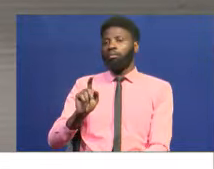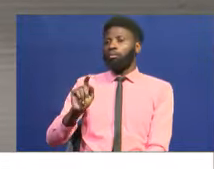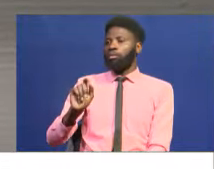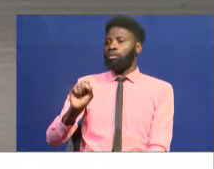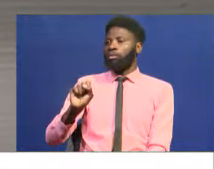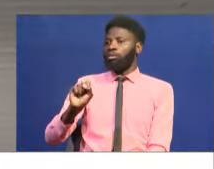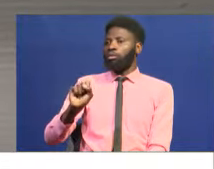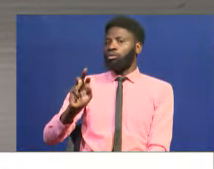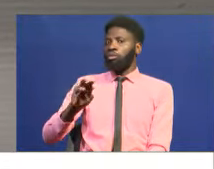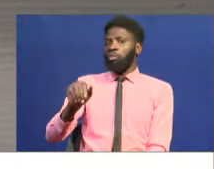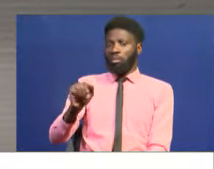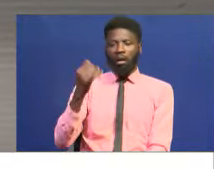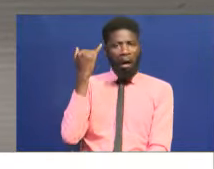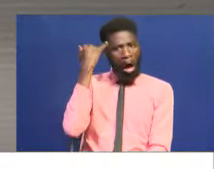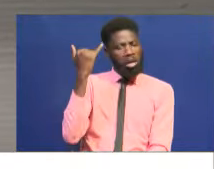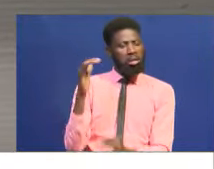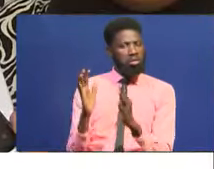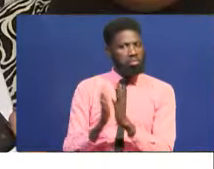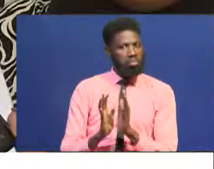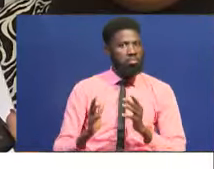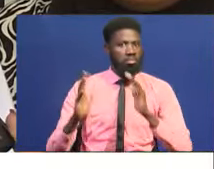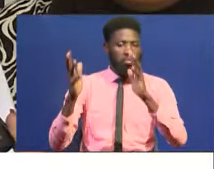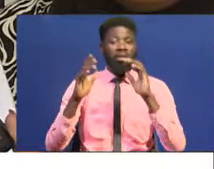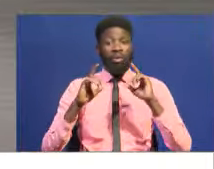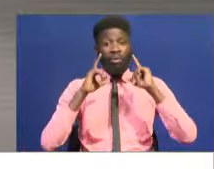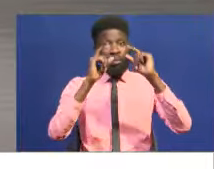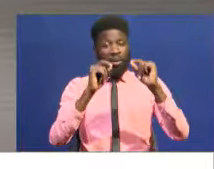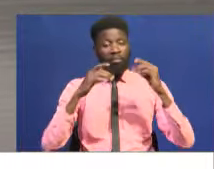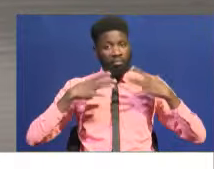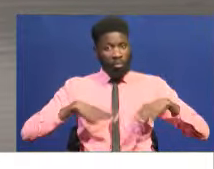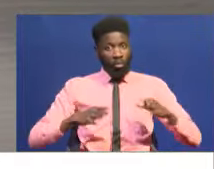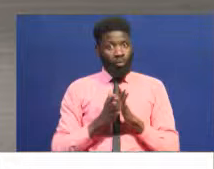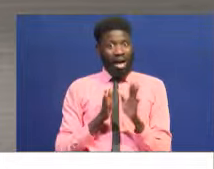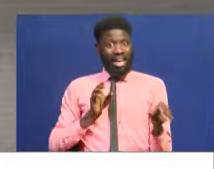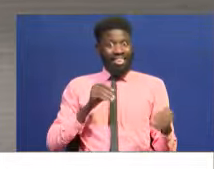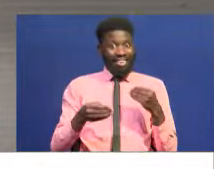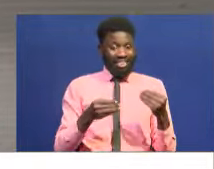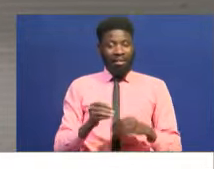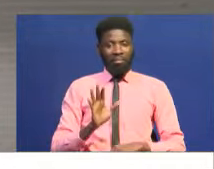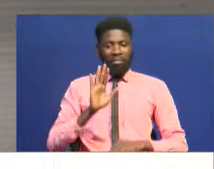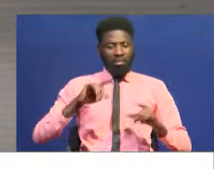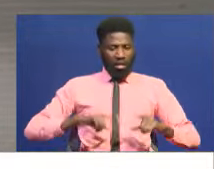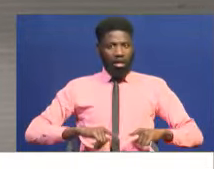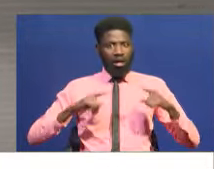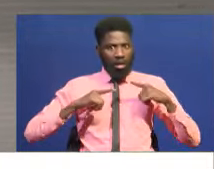jeki juhudi zilizopo za kuinua maisha ya watu walio na ulemavu humu nchini.